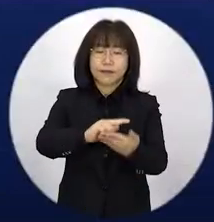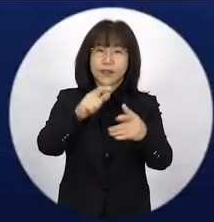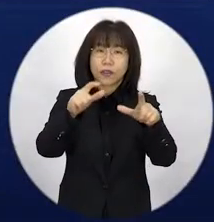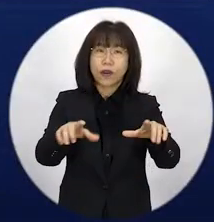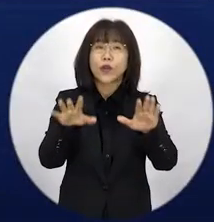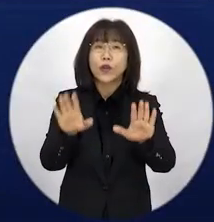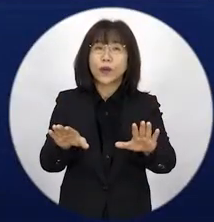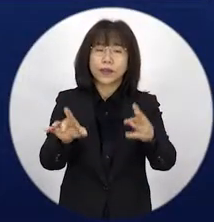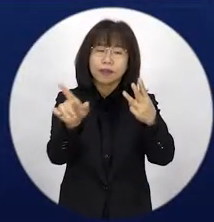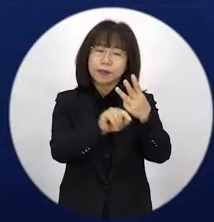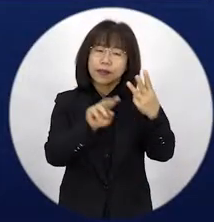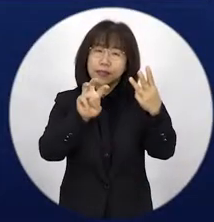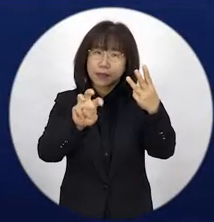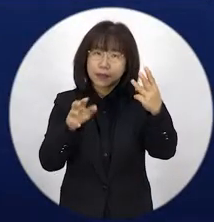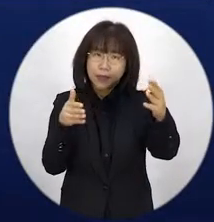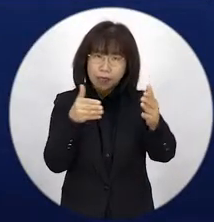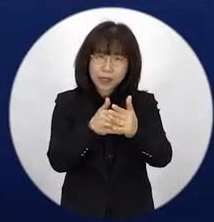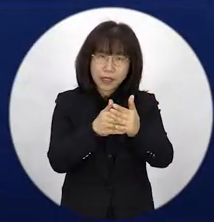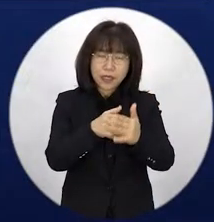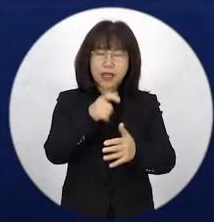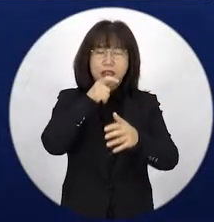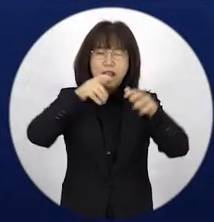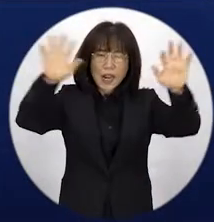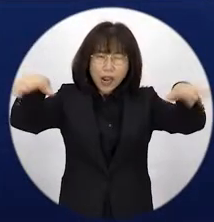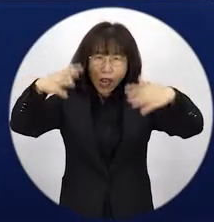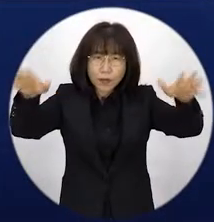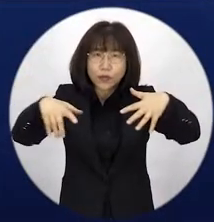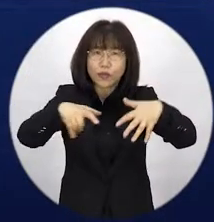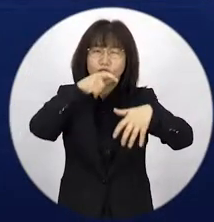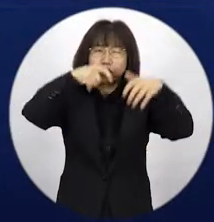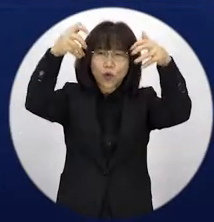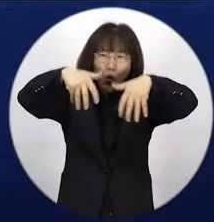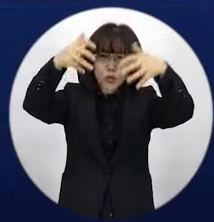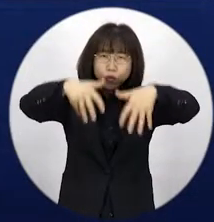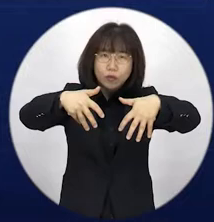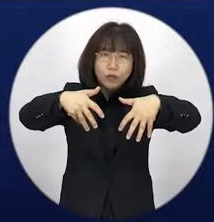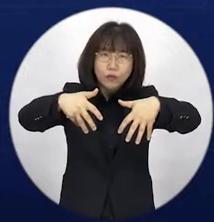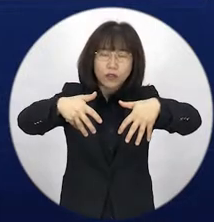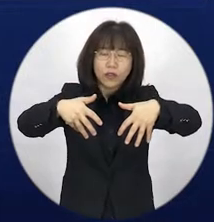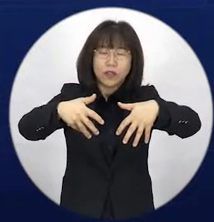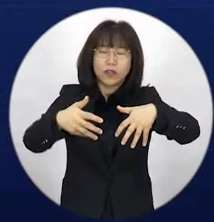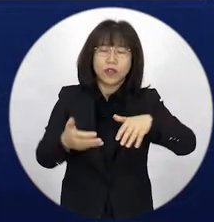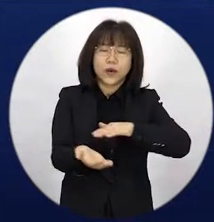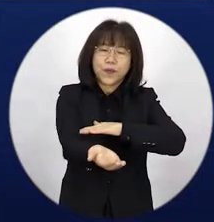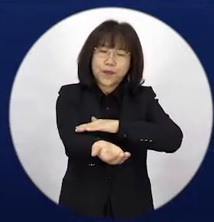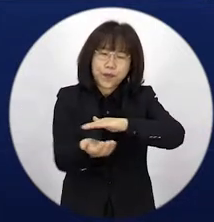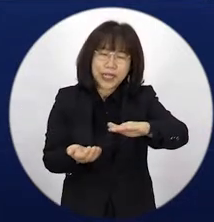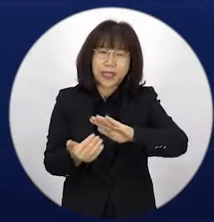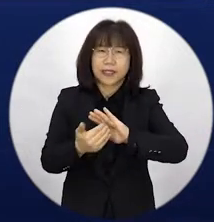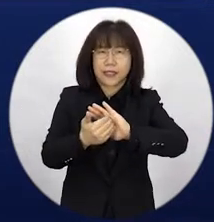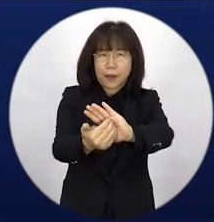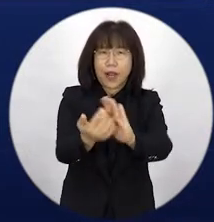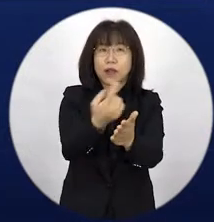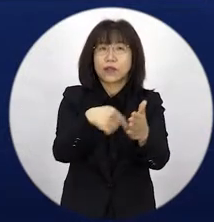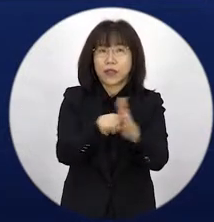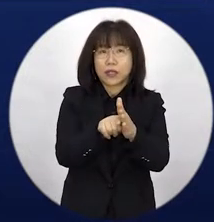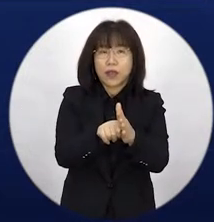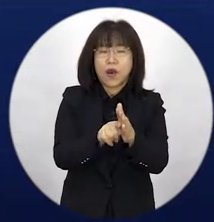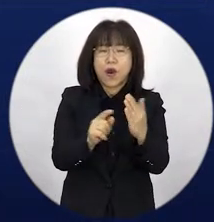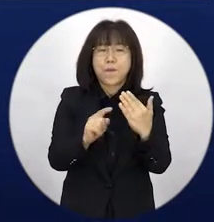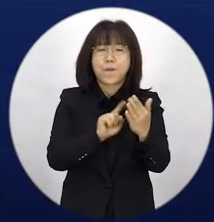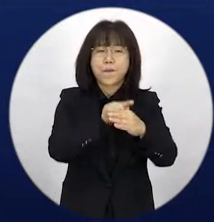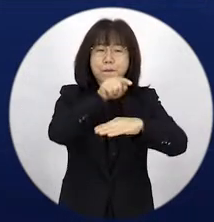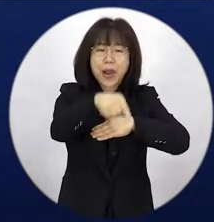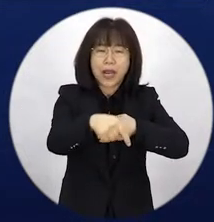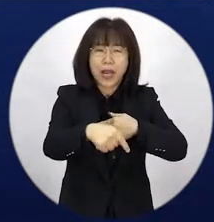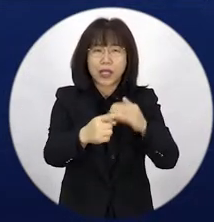강서구가 오는 30일까지 강풍 집중호우 등 풍수에 로 인해 발생할 수 있는 안전사고를 예방하기 위해 5개